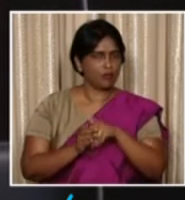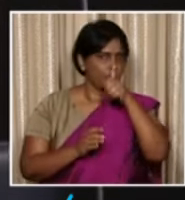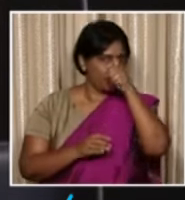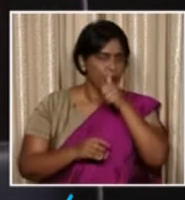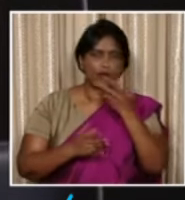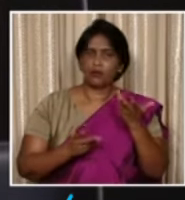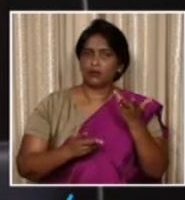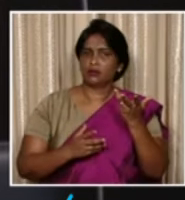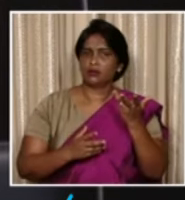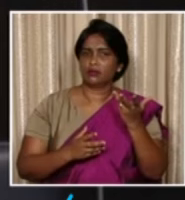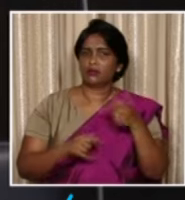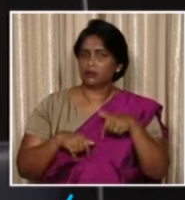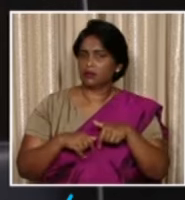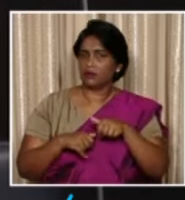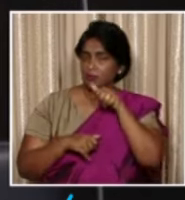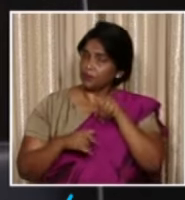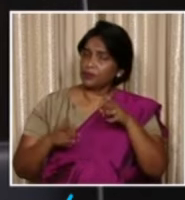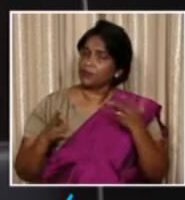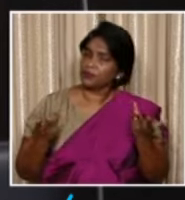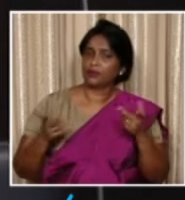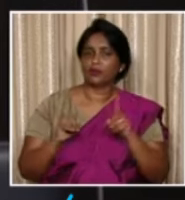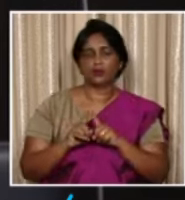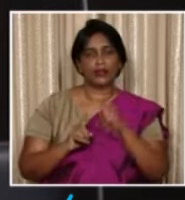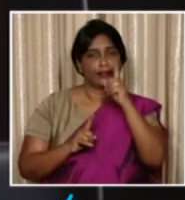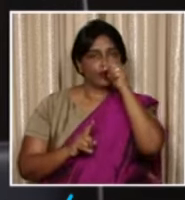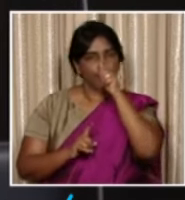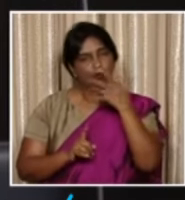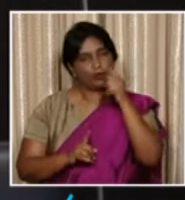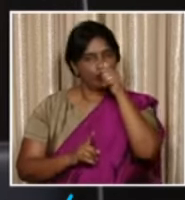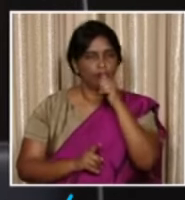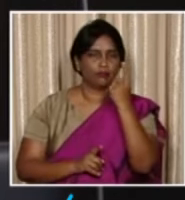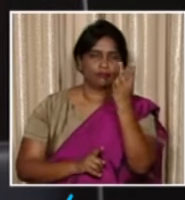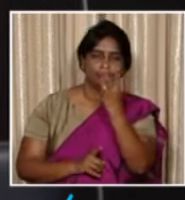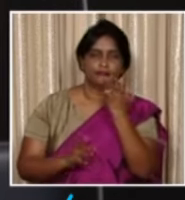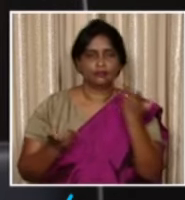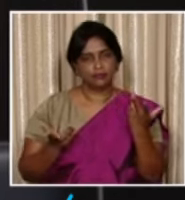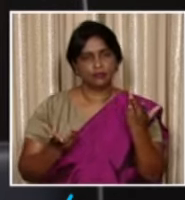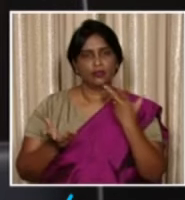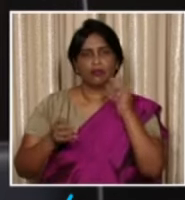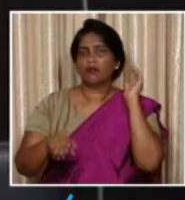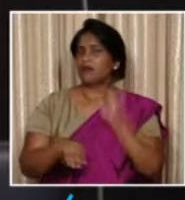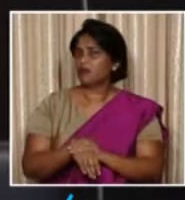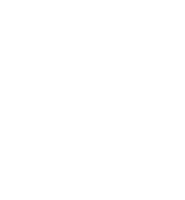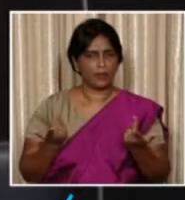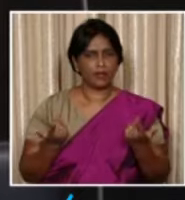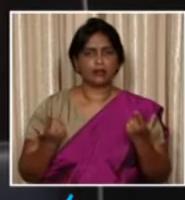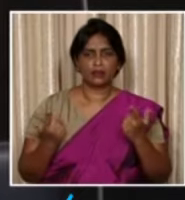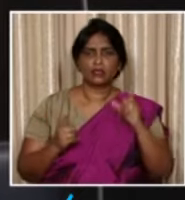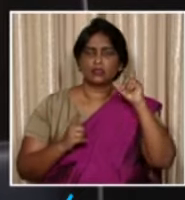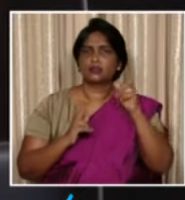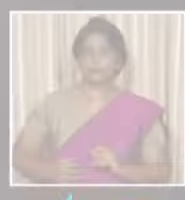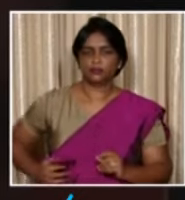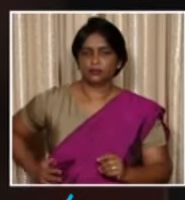හොරාව මේ හෝ එක හොරෙක් හෝ හොරු කීපයක් අල්ලගන්න බැරිව CID